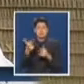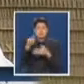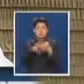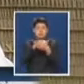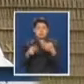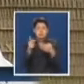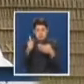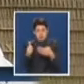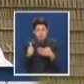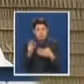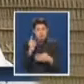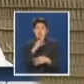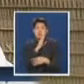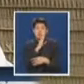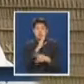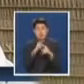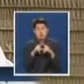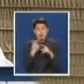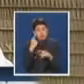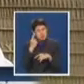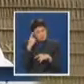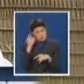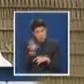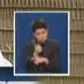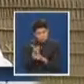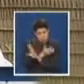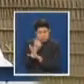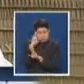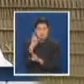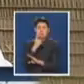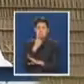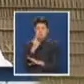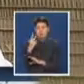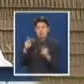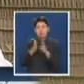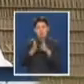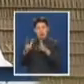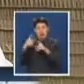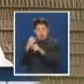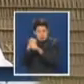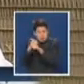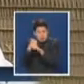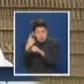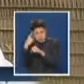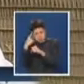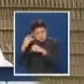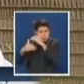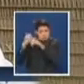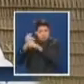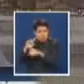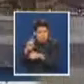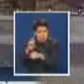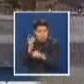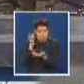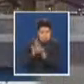นะครับเพราะฉะนั้นจริงๆแล้วท่าทีช้าจะเร็วเนี่ยอยู่ที่การตอบสนองของฝ่ายที่เคลื่อนไหวมากกว่า หมายความว่าเขาจะหยุ